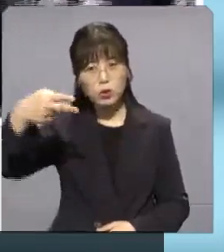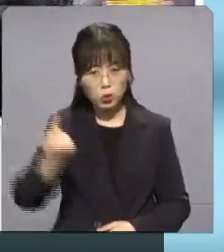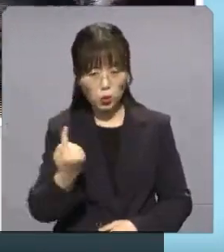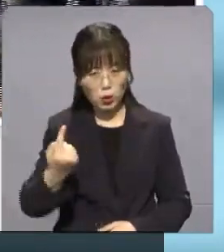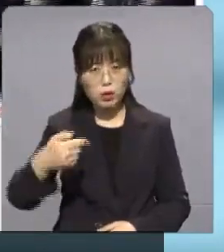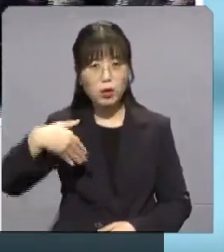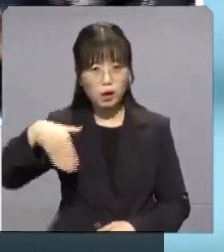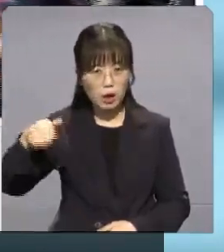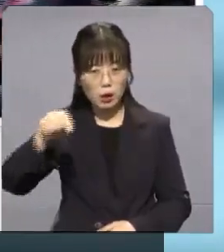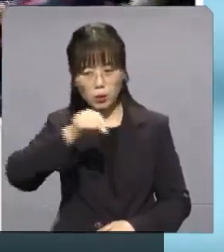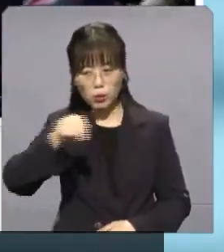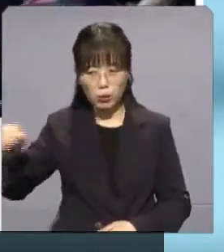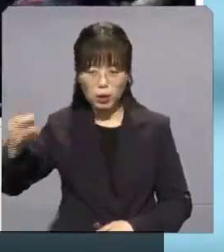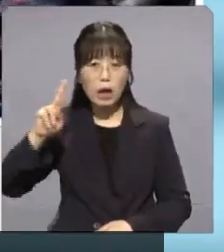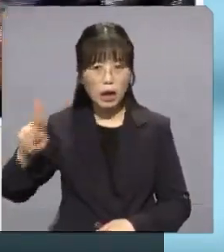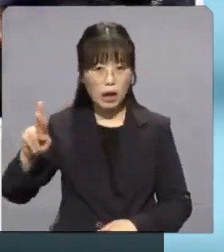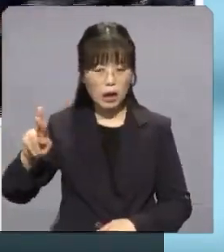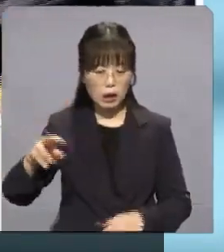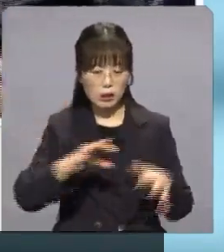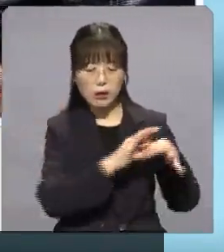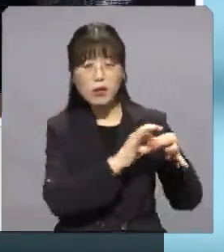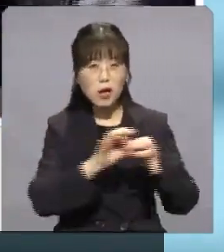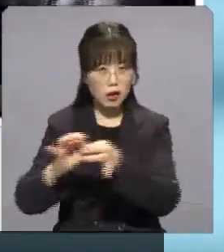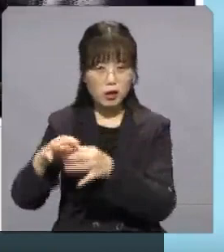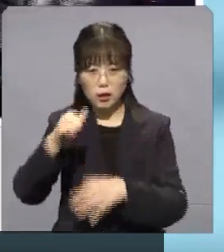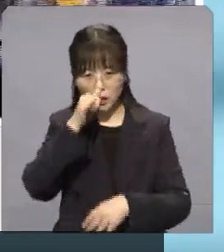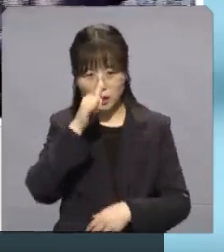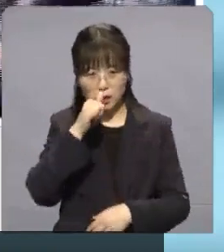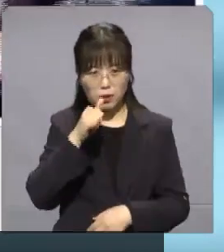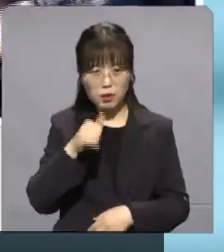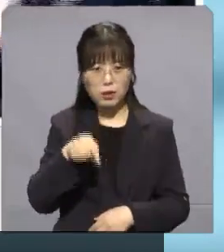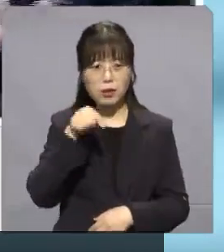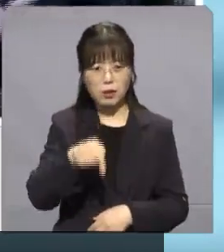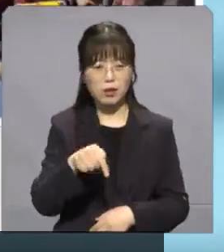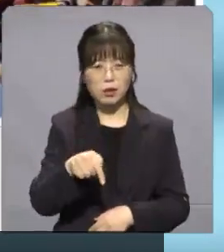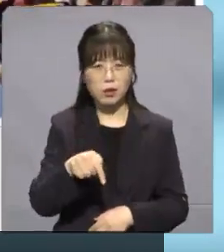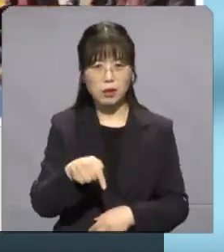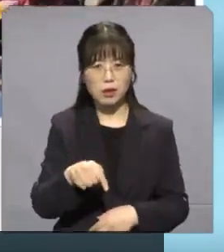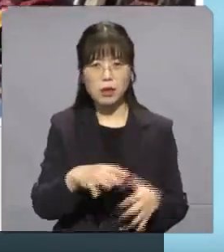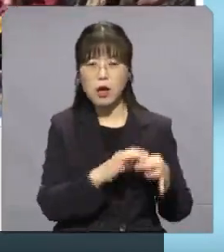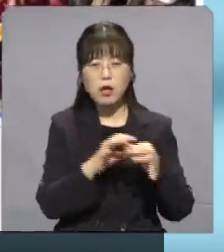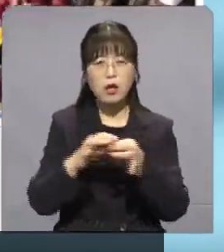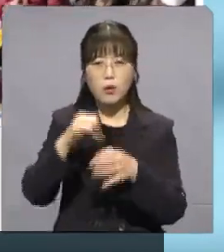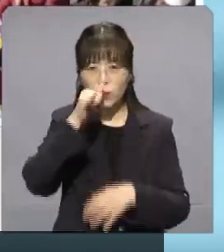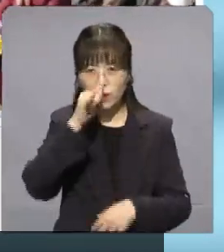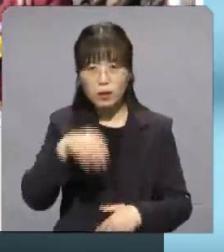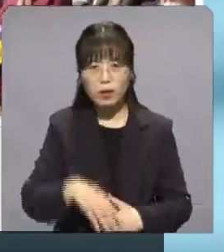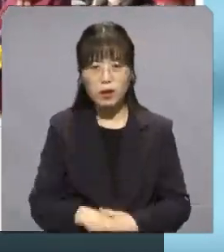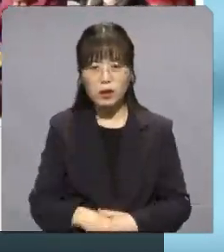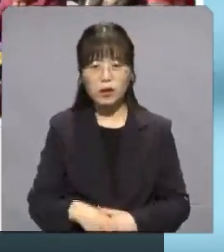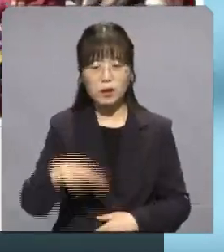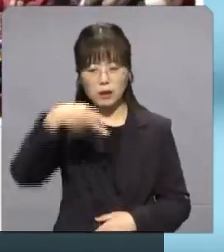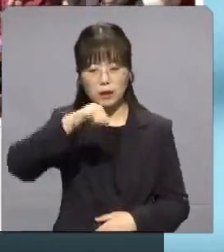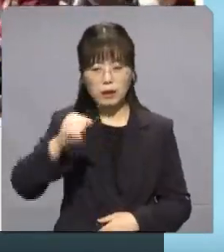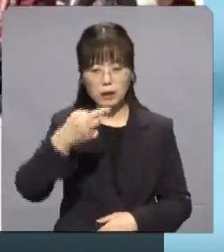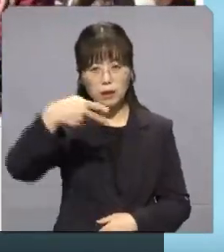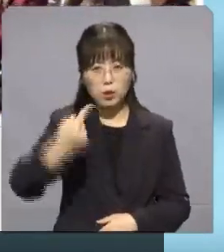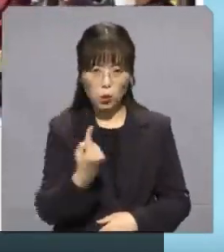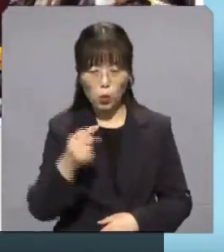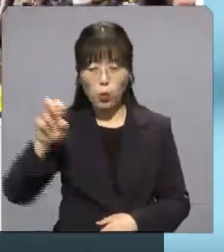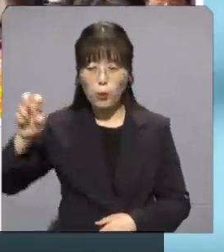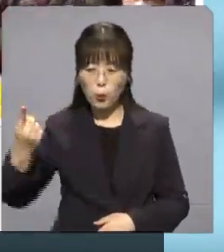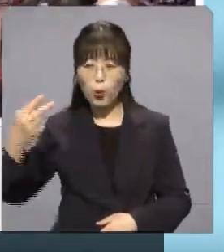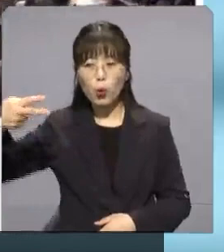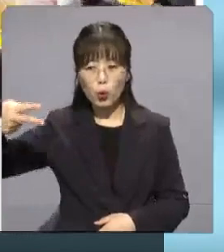신전도에서 또 강화도까지 가는 서해평화도시인데 그게 이제 해주나 이제 개선까지 가게 돼 있어요 거기서 지금 신도나 모도까지는